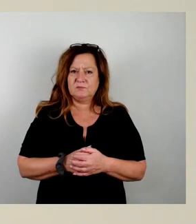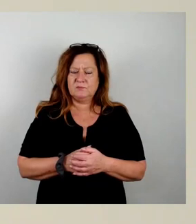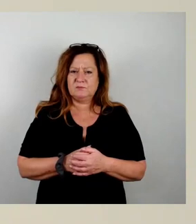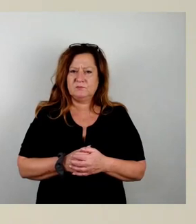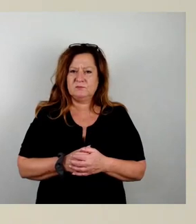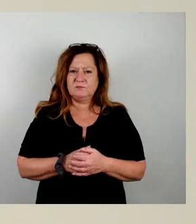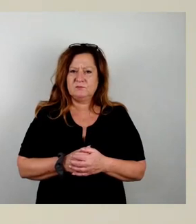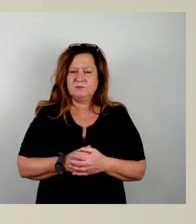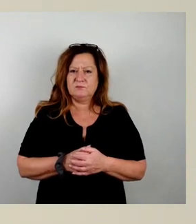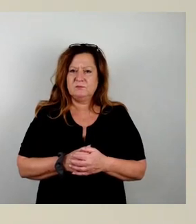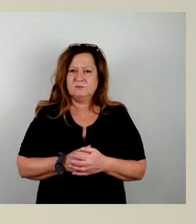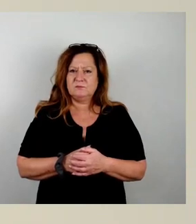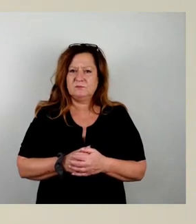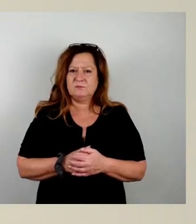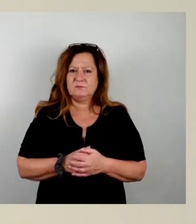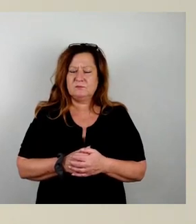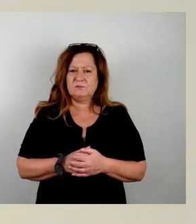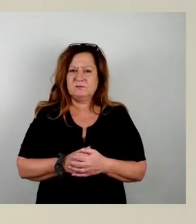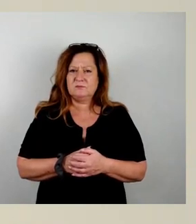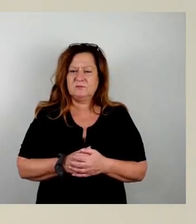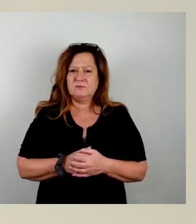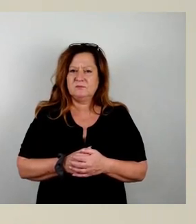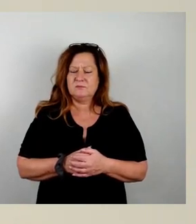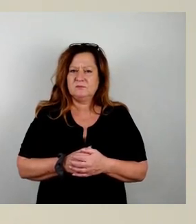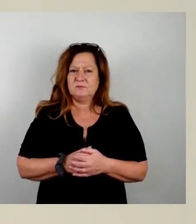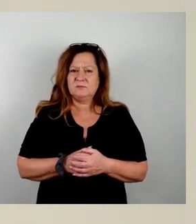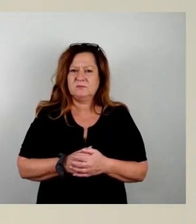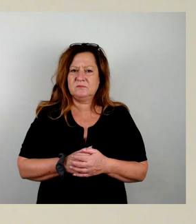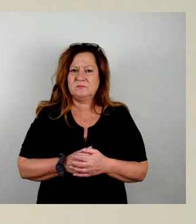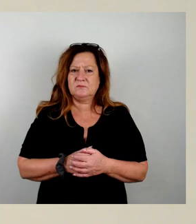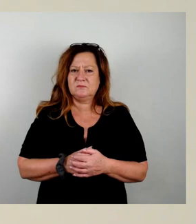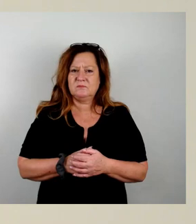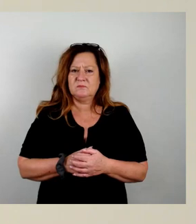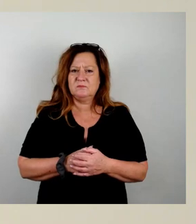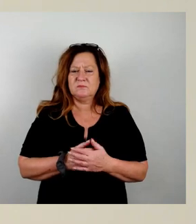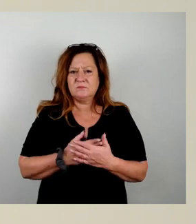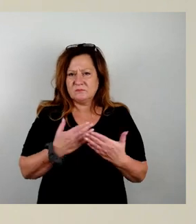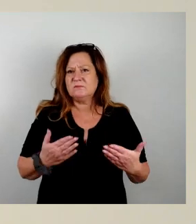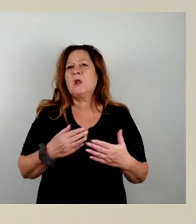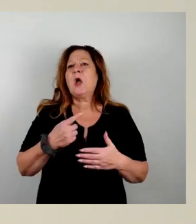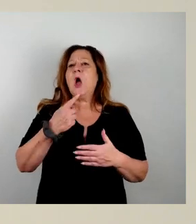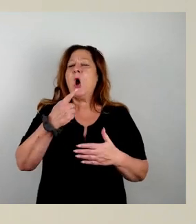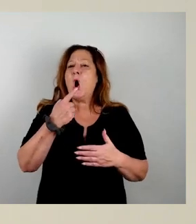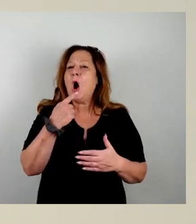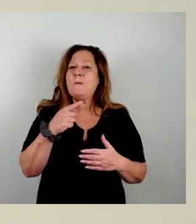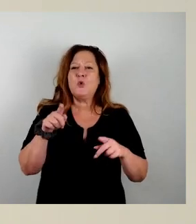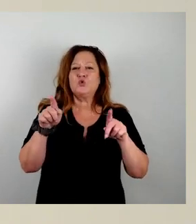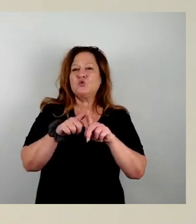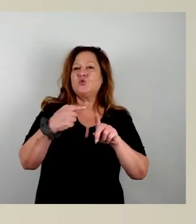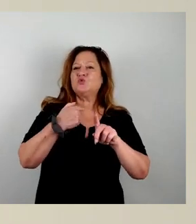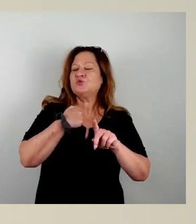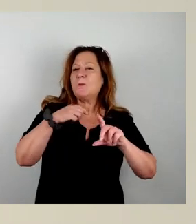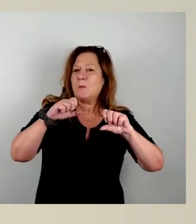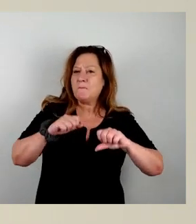wundern. Die Frage, ob wir zukünftig bestimmte Projekte planen oder nicht, hat erstmal unmittelbar keinerlei Auswirkungen